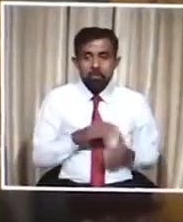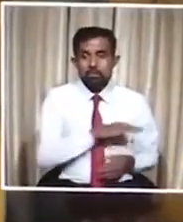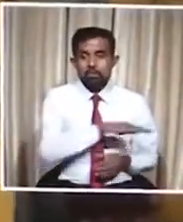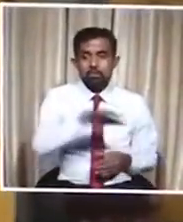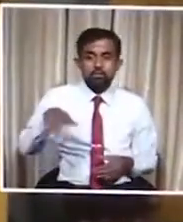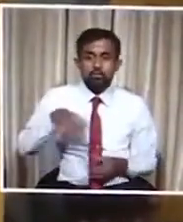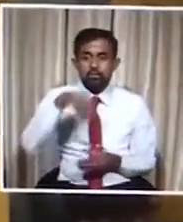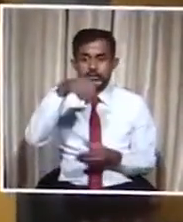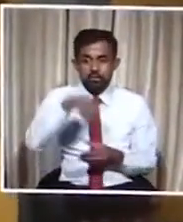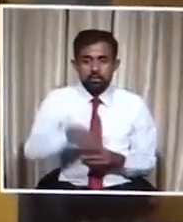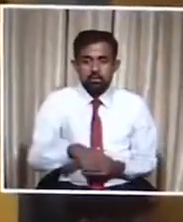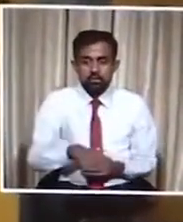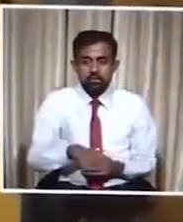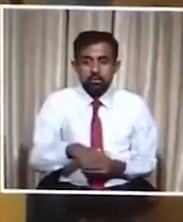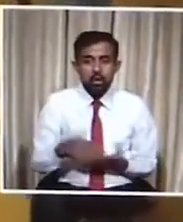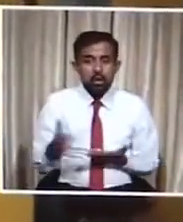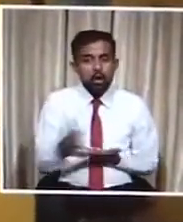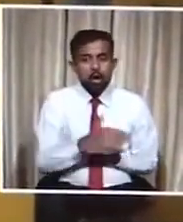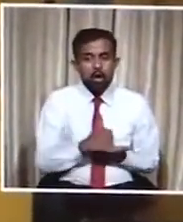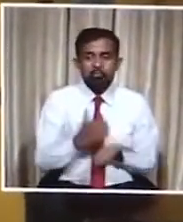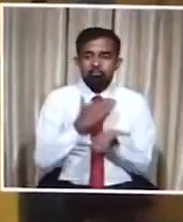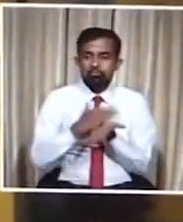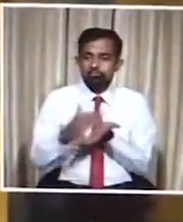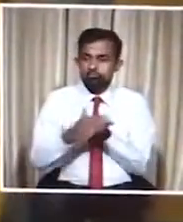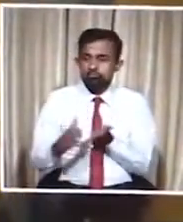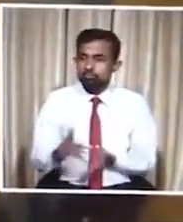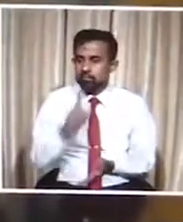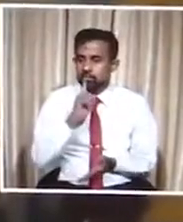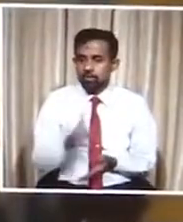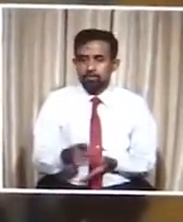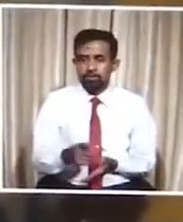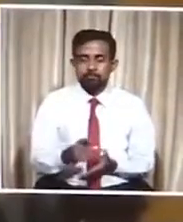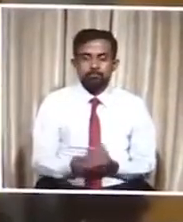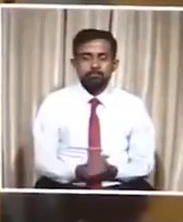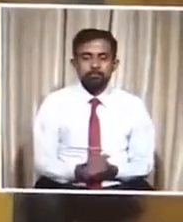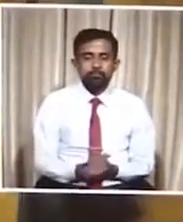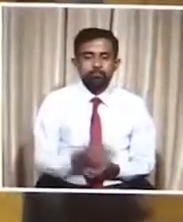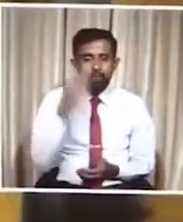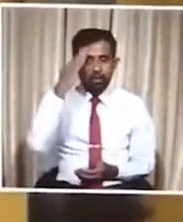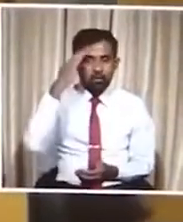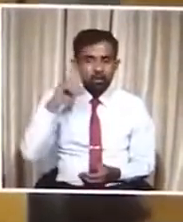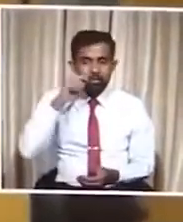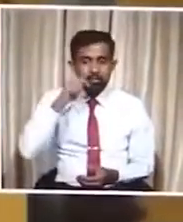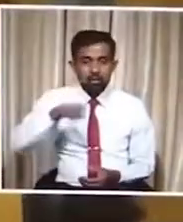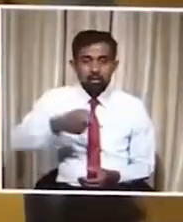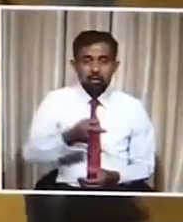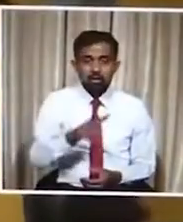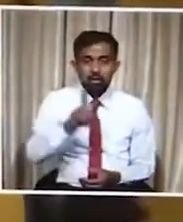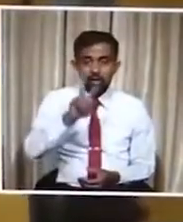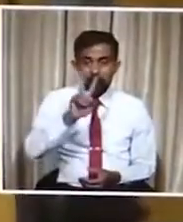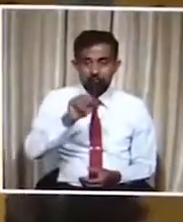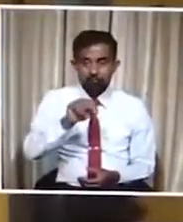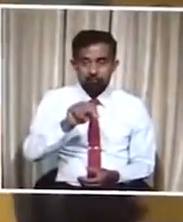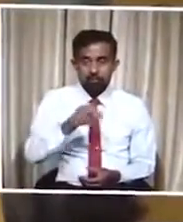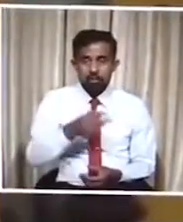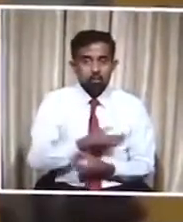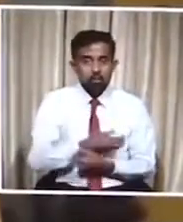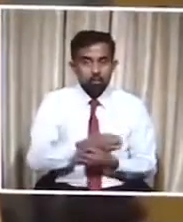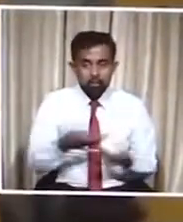ஆதரவை தெரிவித்துக் கொண்டிருக்கின்றோம். இன்று 121 பெற்றோர்கள் அந்த காணாமல் ஆக்கப்பட்ட உறவுகளினுடைய